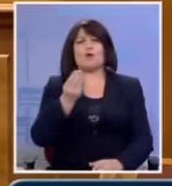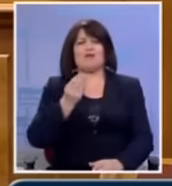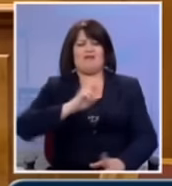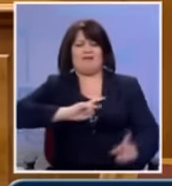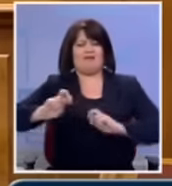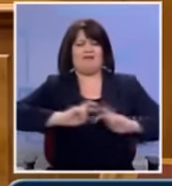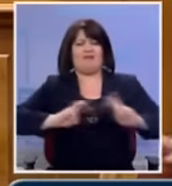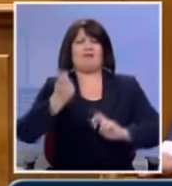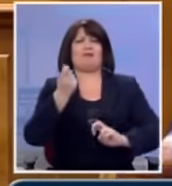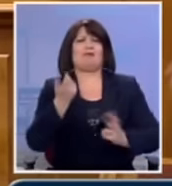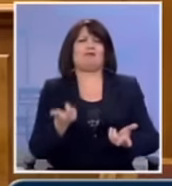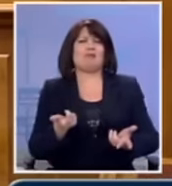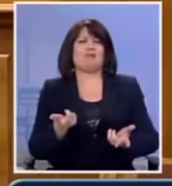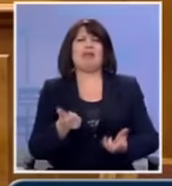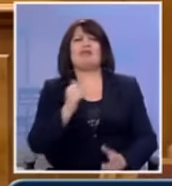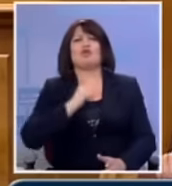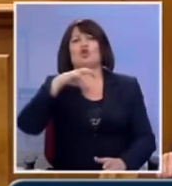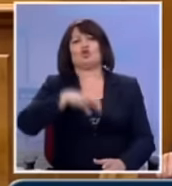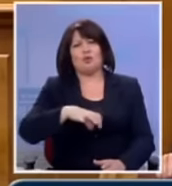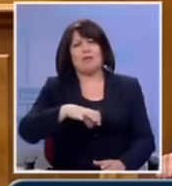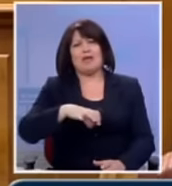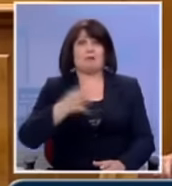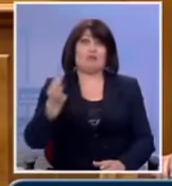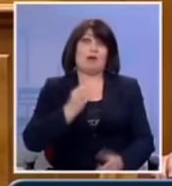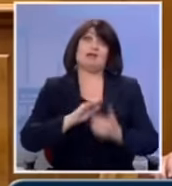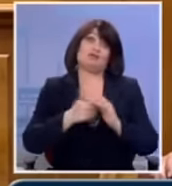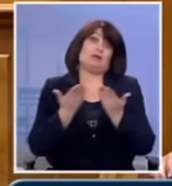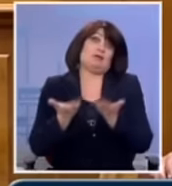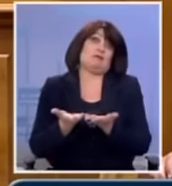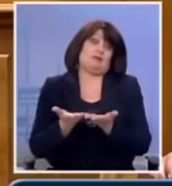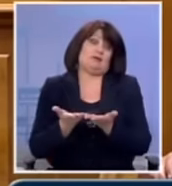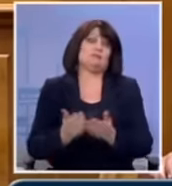αφέμαξη και του ιδιωτικού τομέα για τον οποίο λέτε ότι νοιάζεστε.